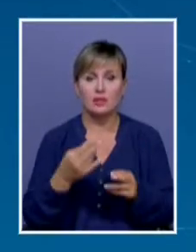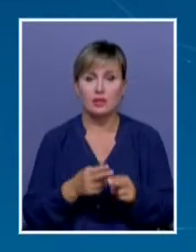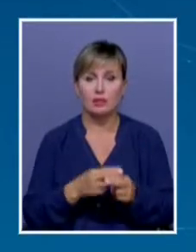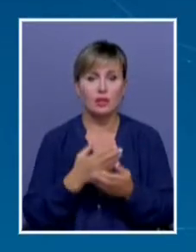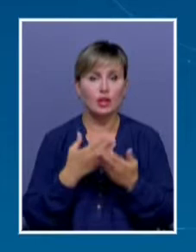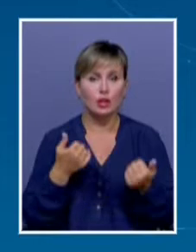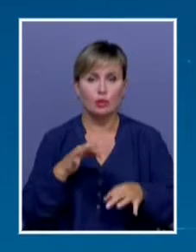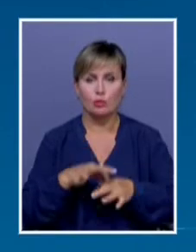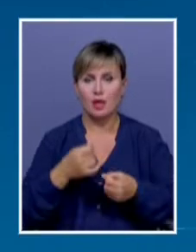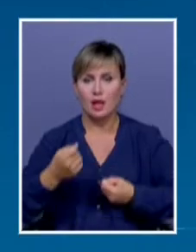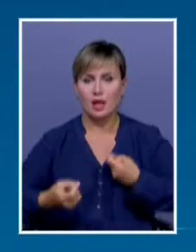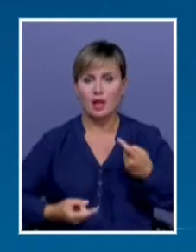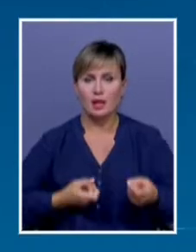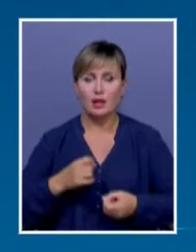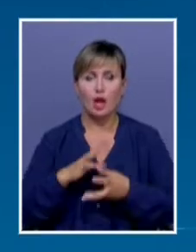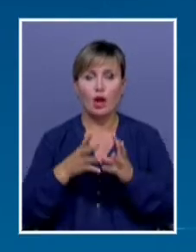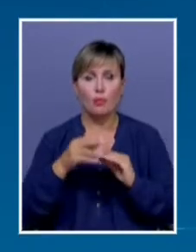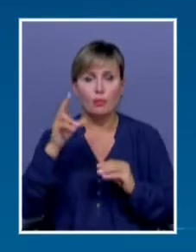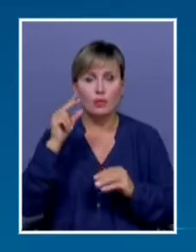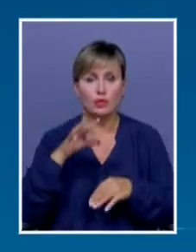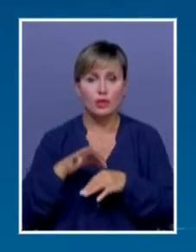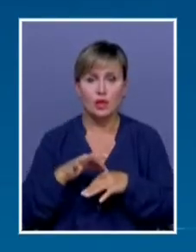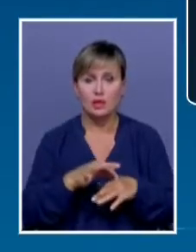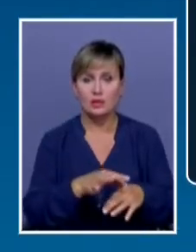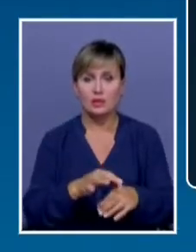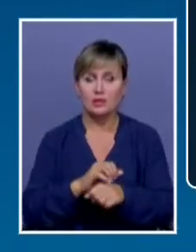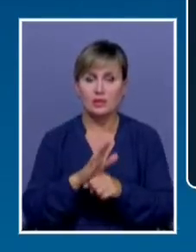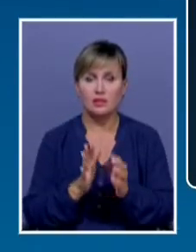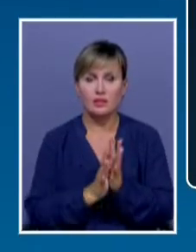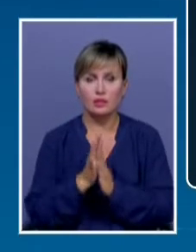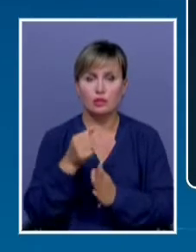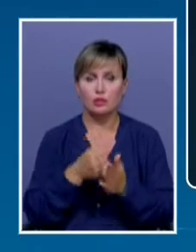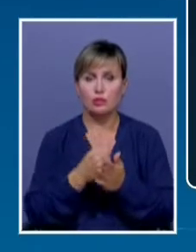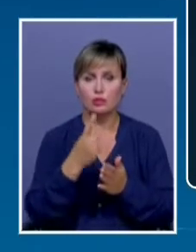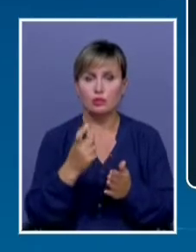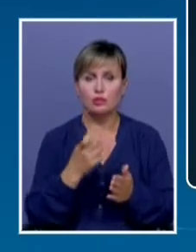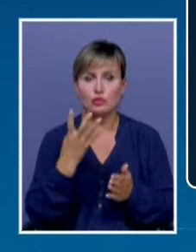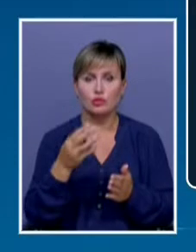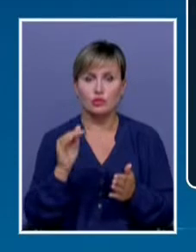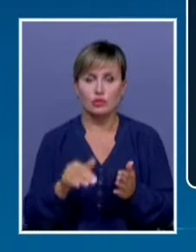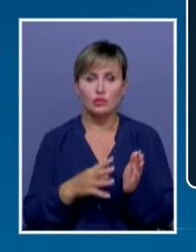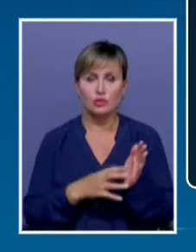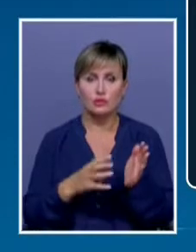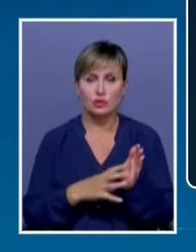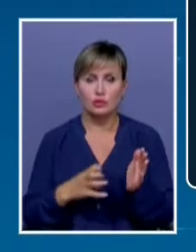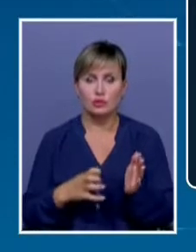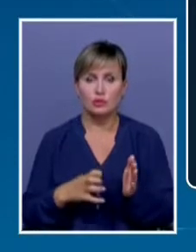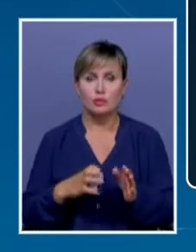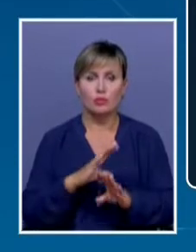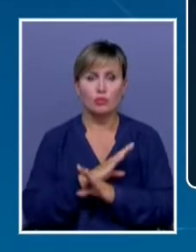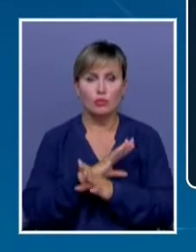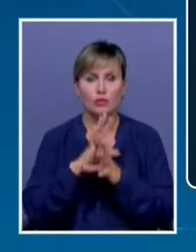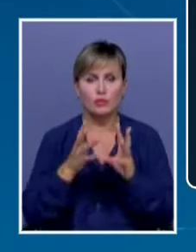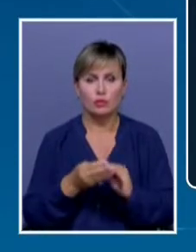имеют клинических проявлений. Общее число носителей COVID-19 возросло до 104 900. Жертвами пандемии